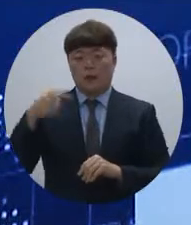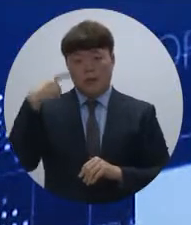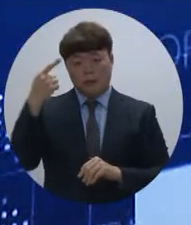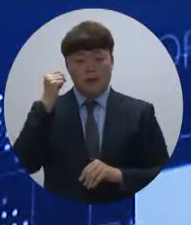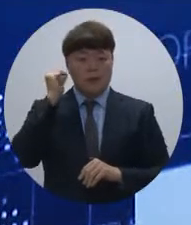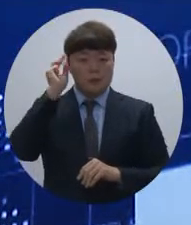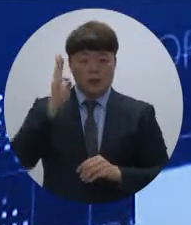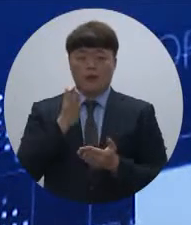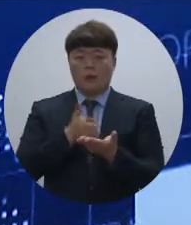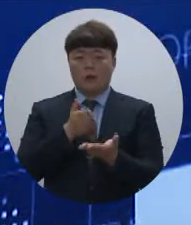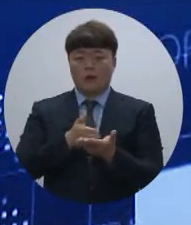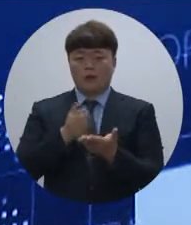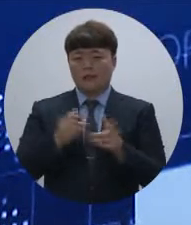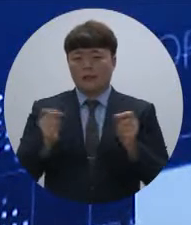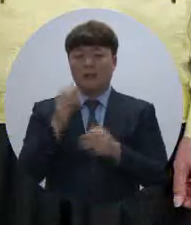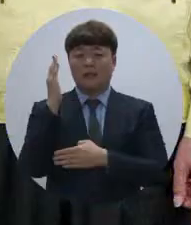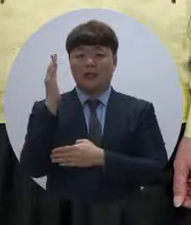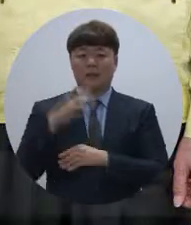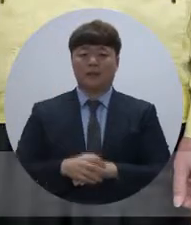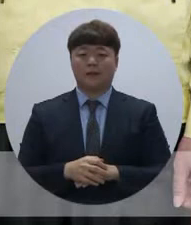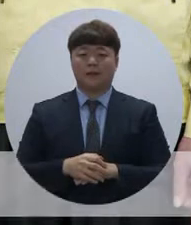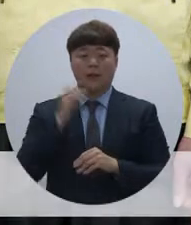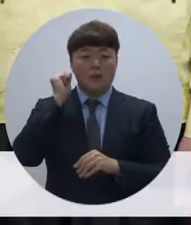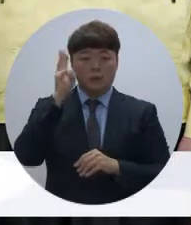다음은 네트워크 합천 단신입니다.